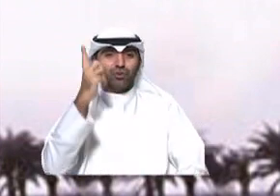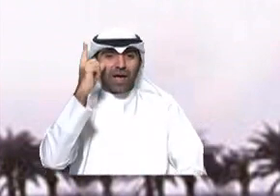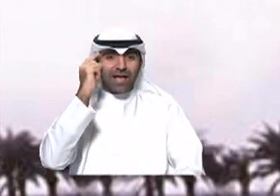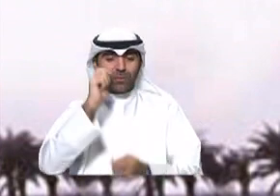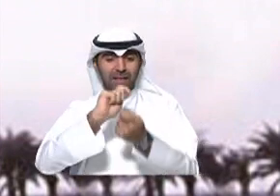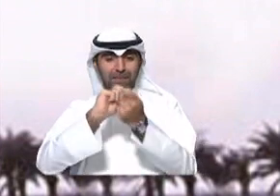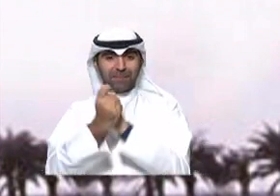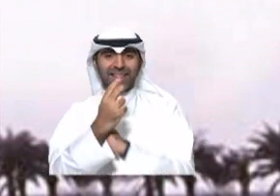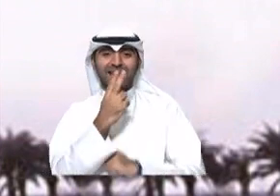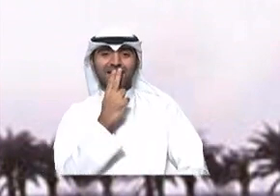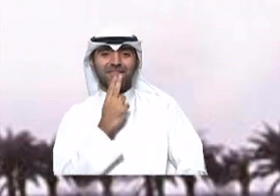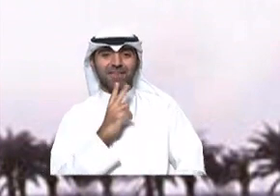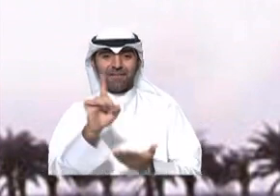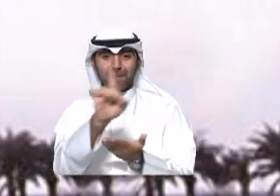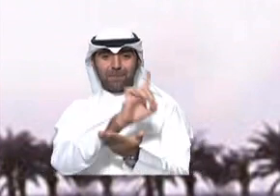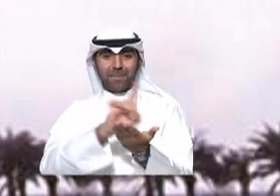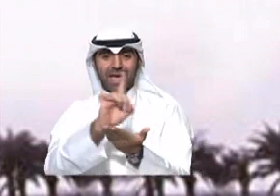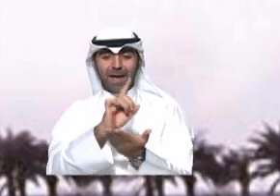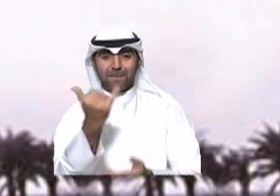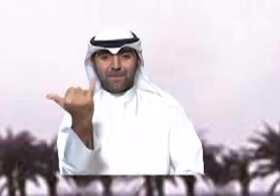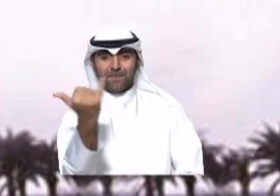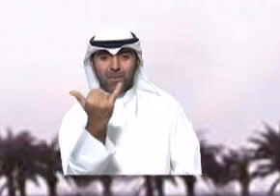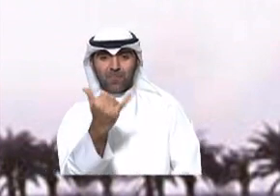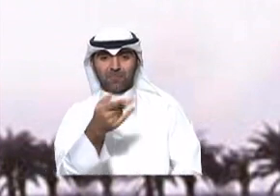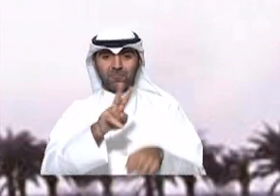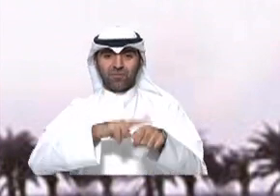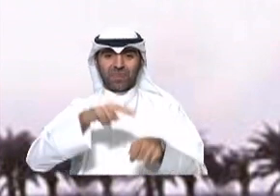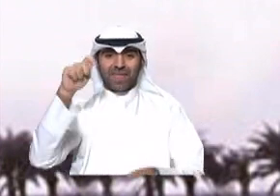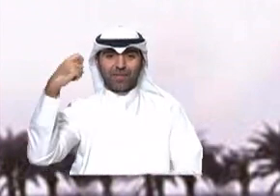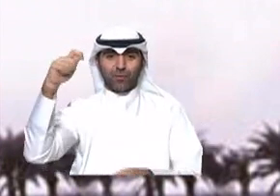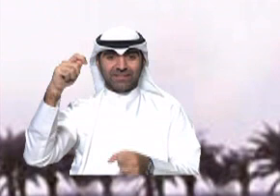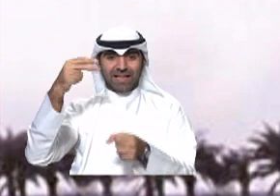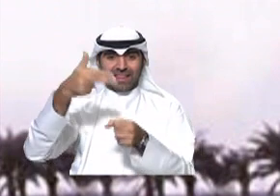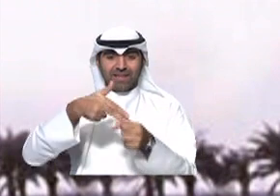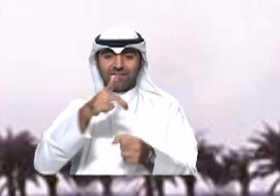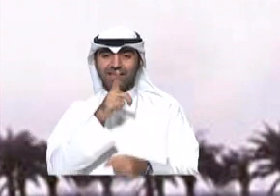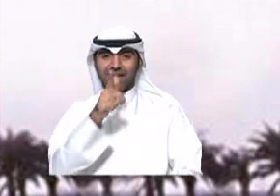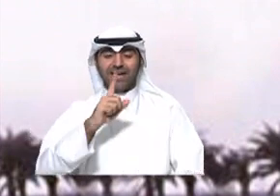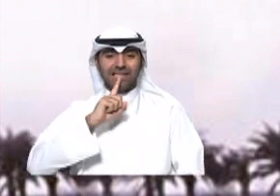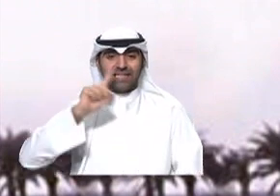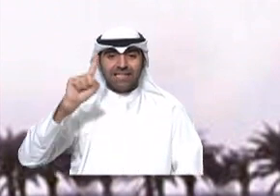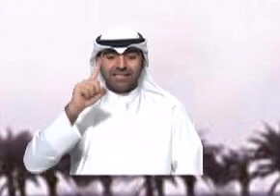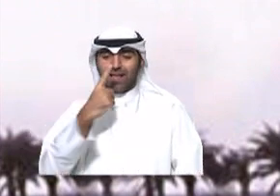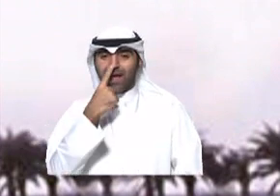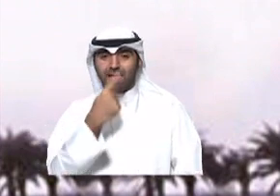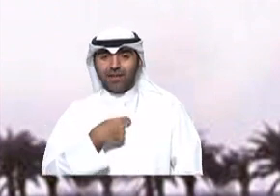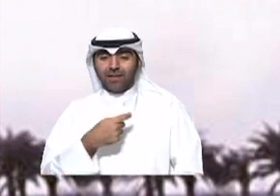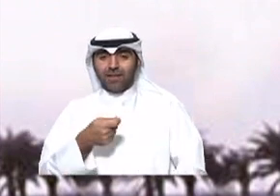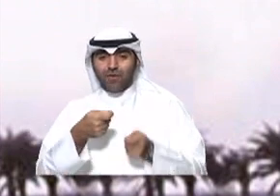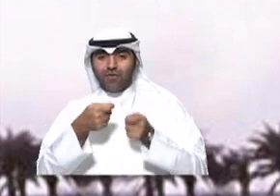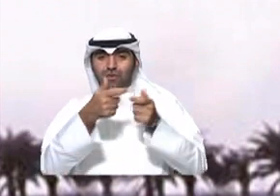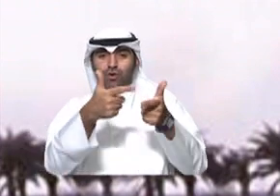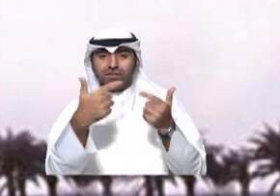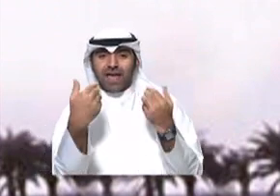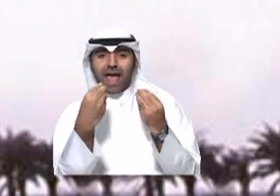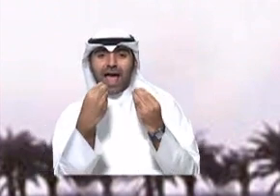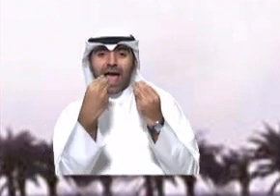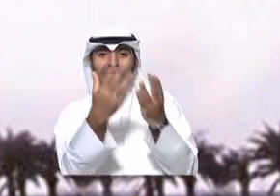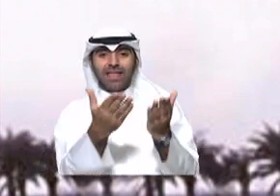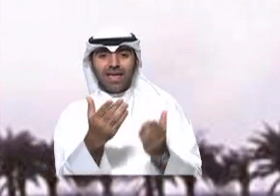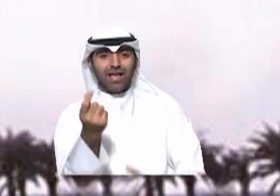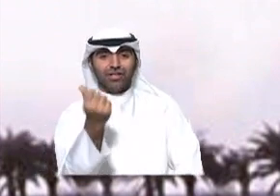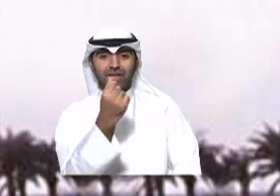آثار الانبعاثات الكربونية. كما أشارت إلى أن آخر موعد لاستلام الأبحاث سيكون بنهاية شهر مايو